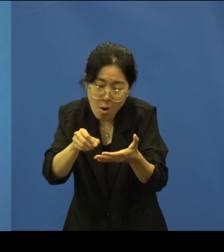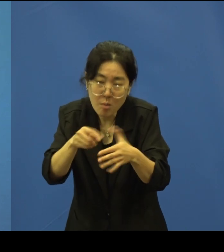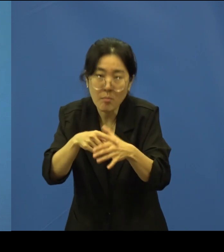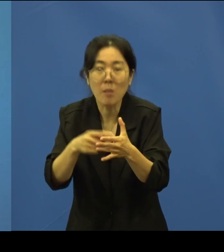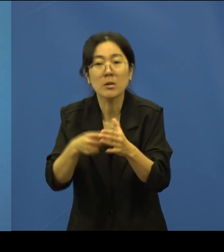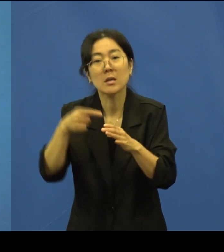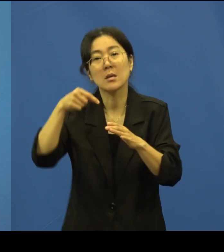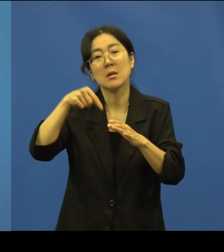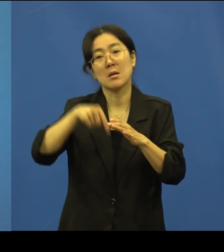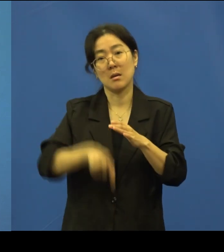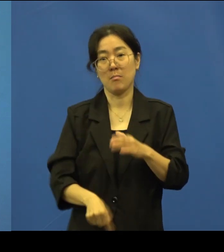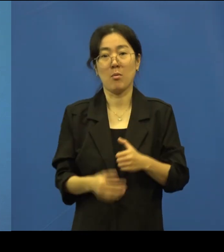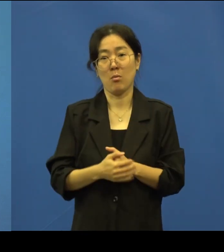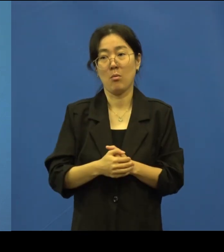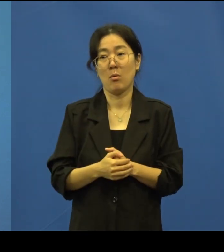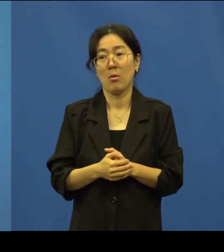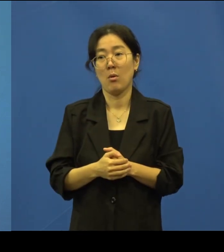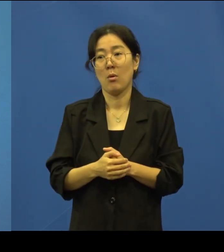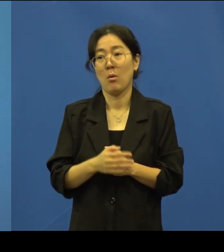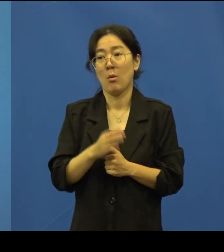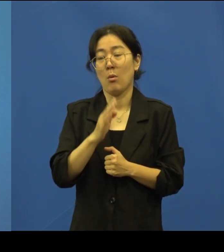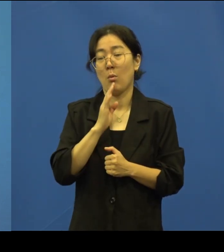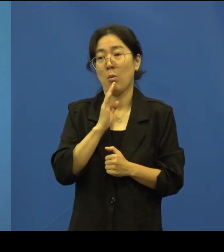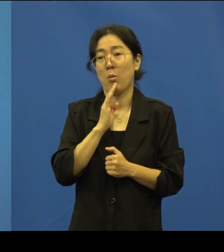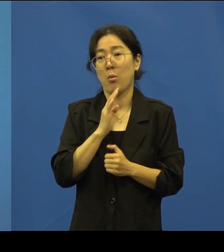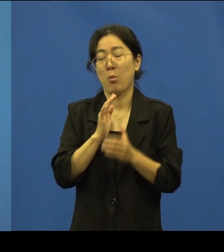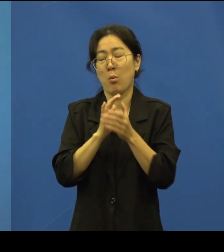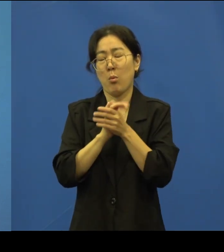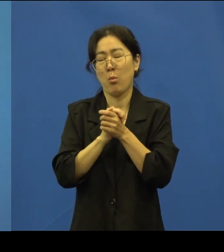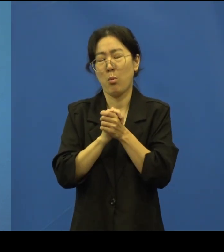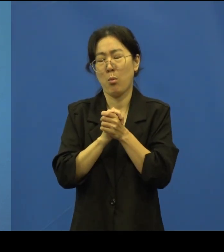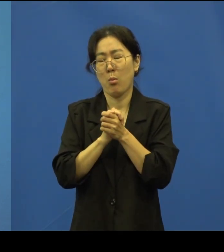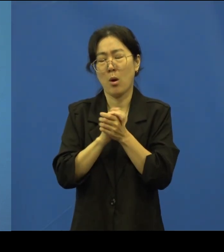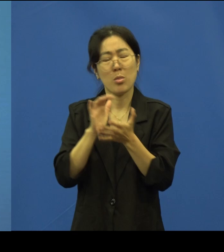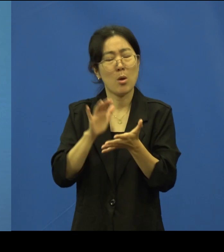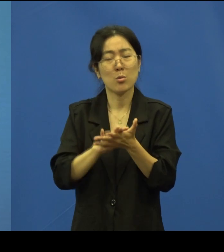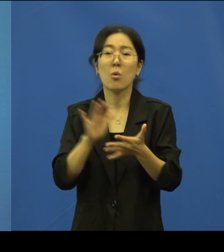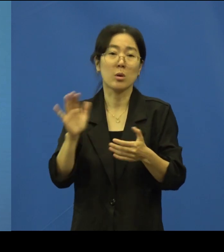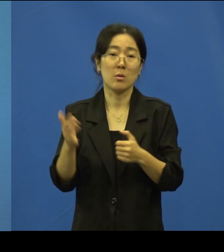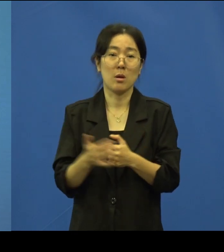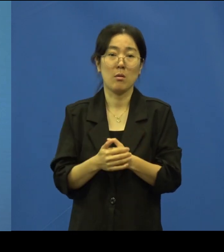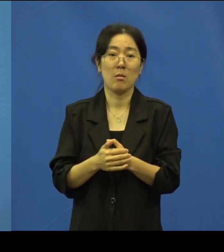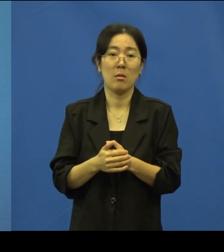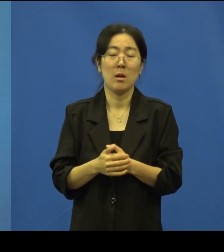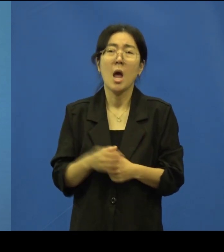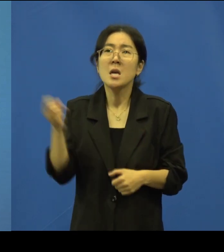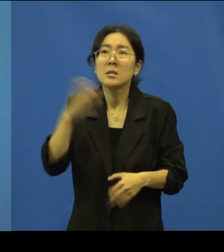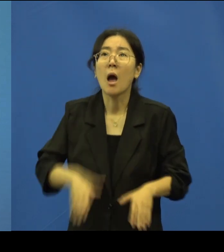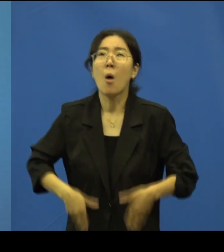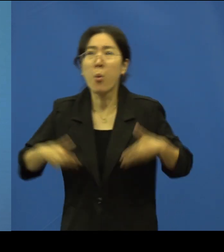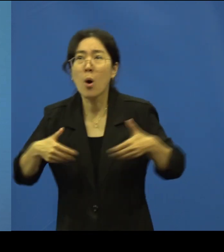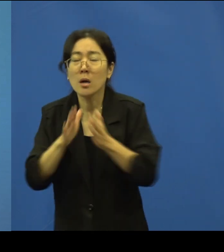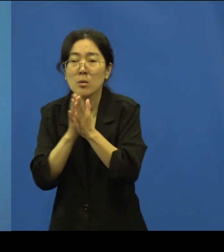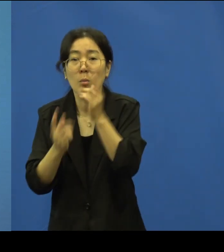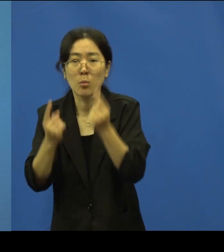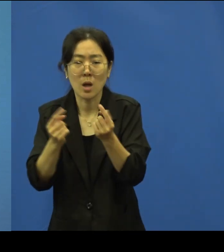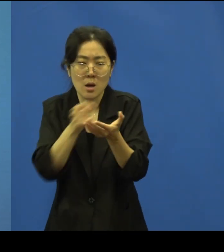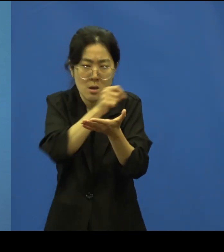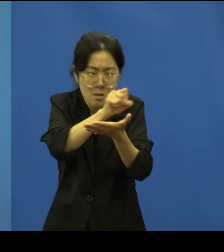성경적으로 주님 앞에 정말 아름답고 가치 있는 기도문으로 바뀌는 것도 경험하게 됩니다. 두